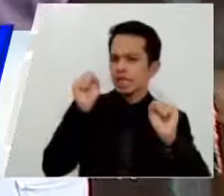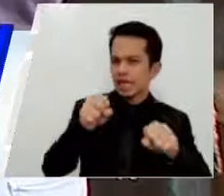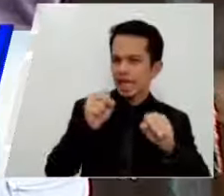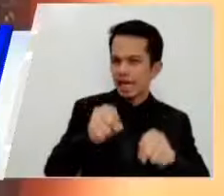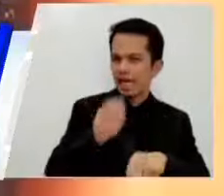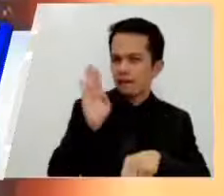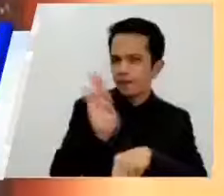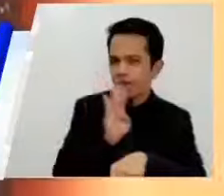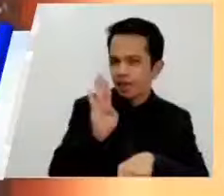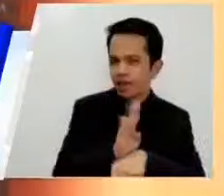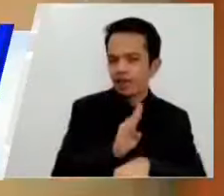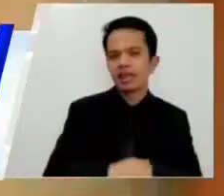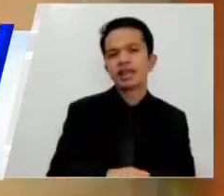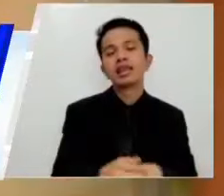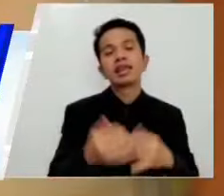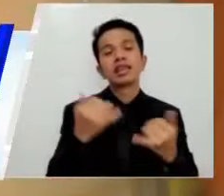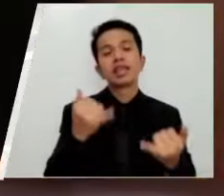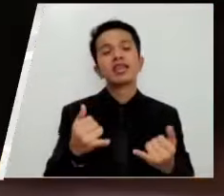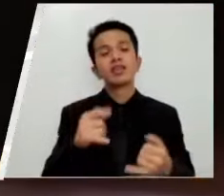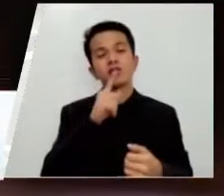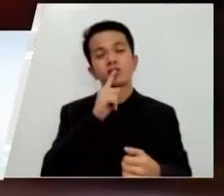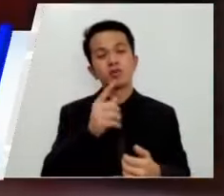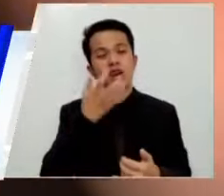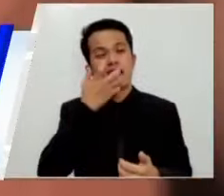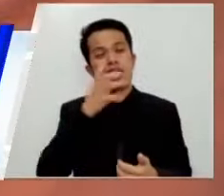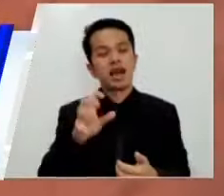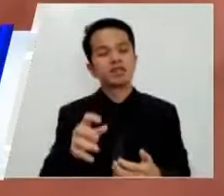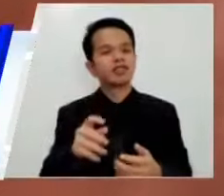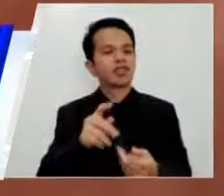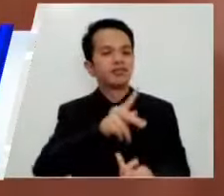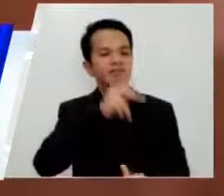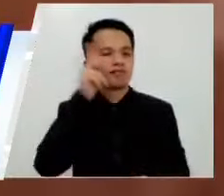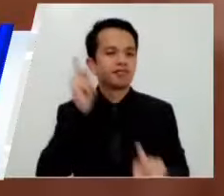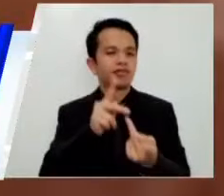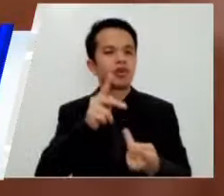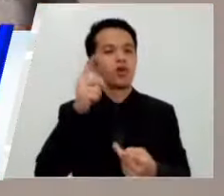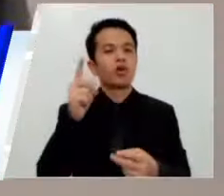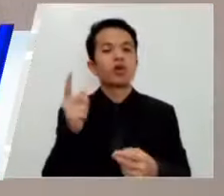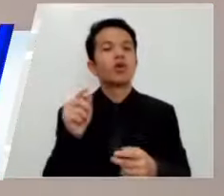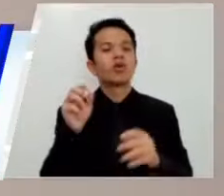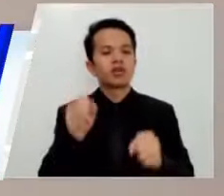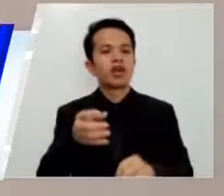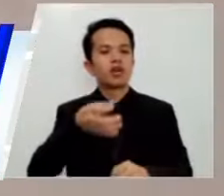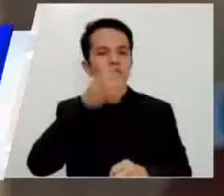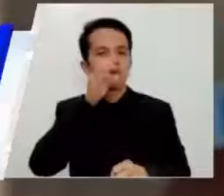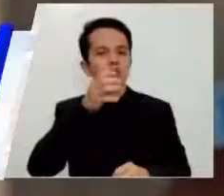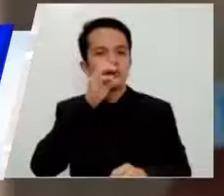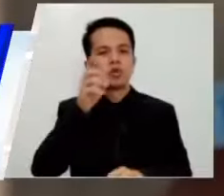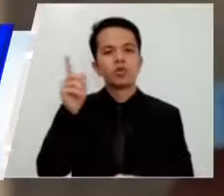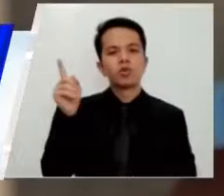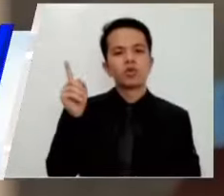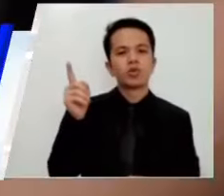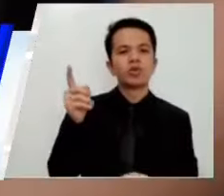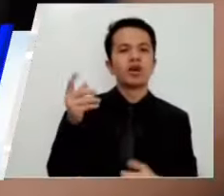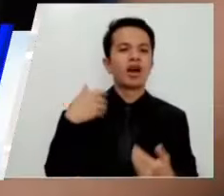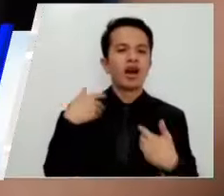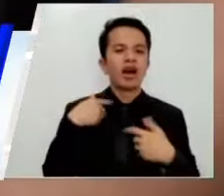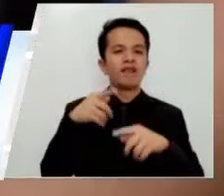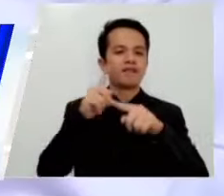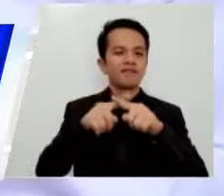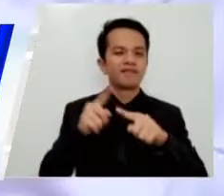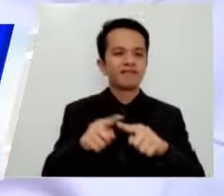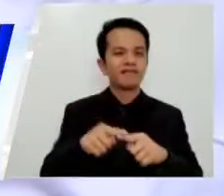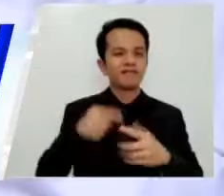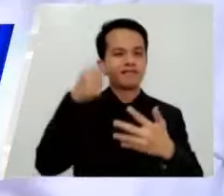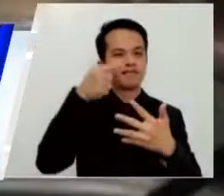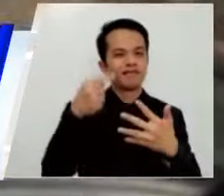Sa tindi ng init ngayon, perfect pang-refresh ang Pinoy sa malamig. May gulaman, juice, shake